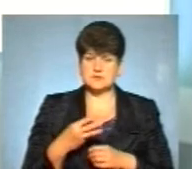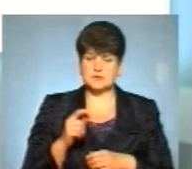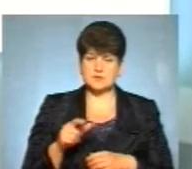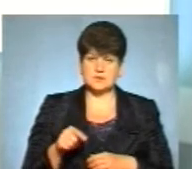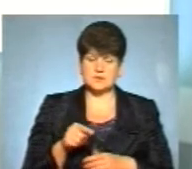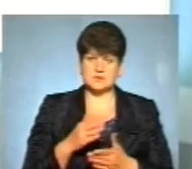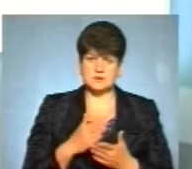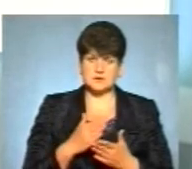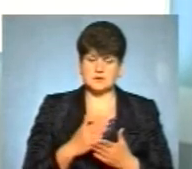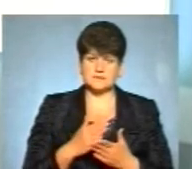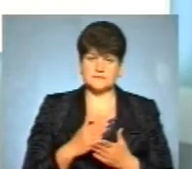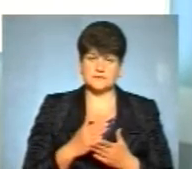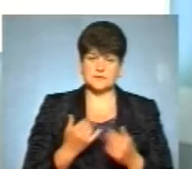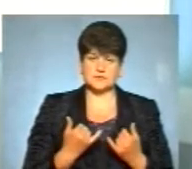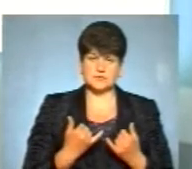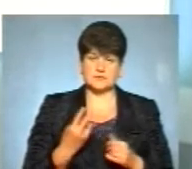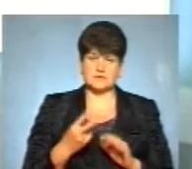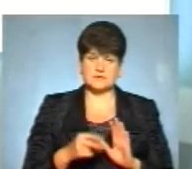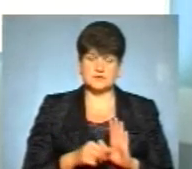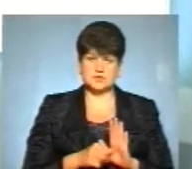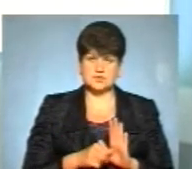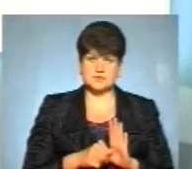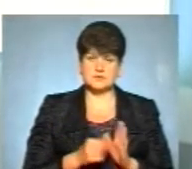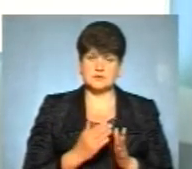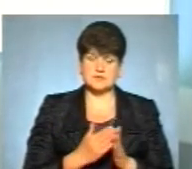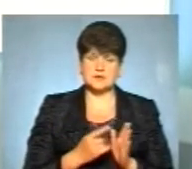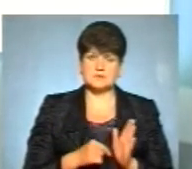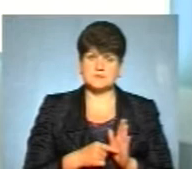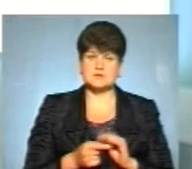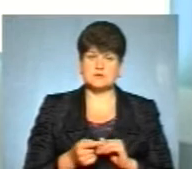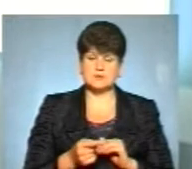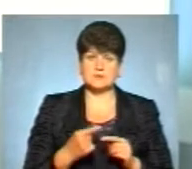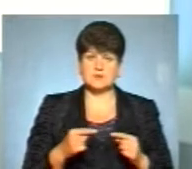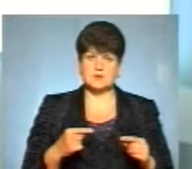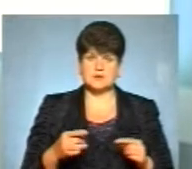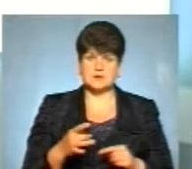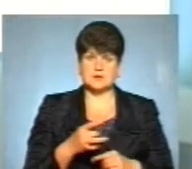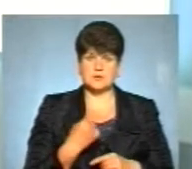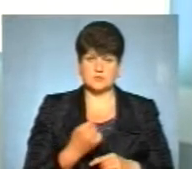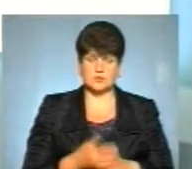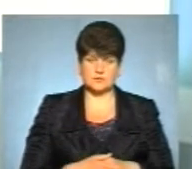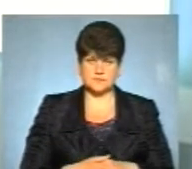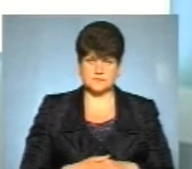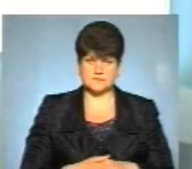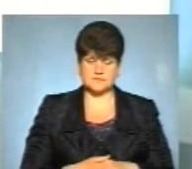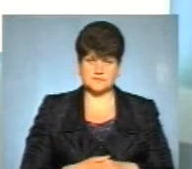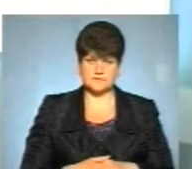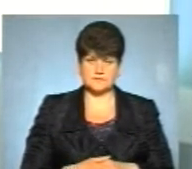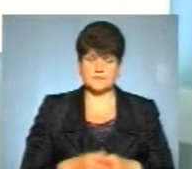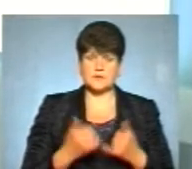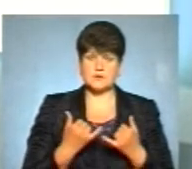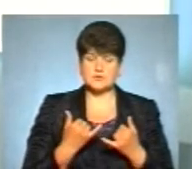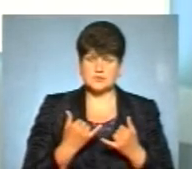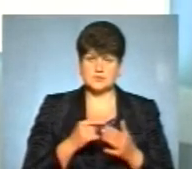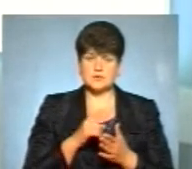які перебувають станом на сьогодні, 26 є з міста Тернополя, решта з районів області. На сьогодні